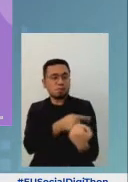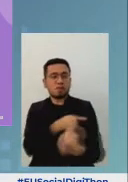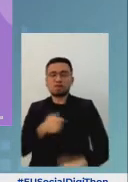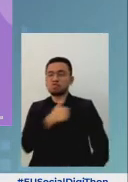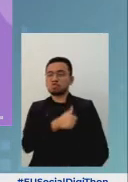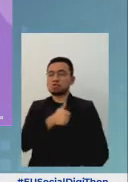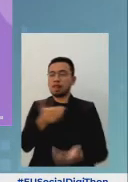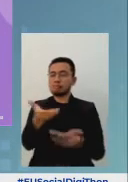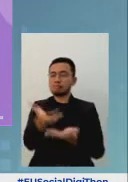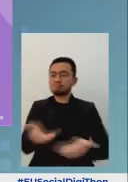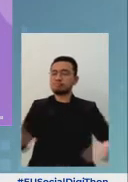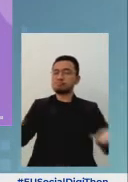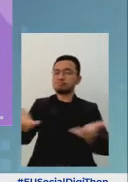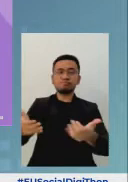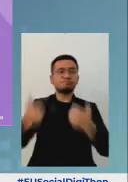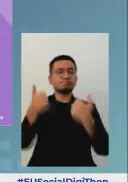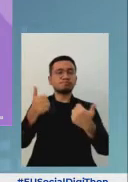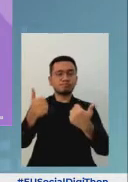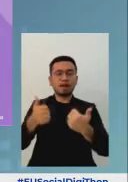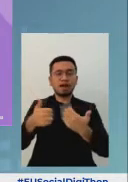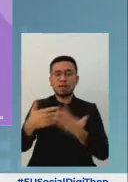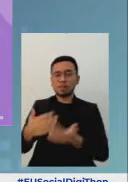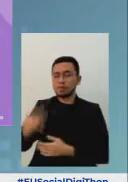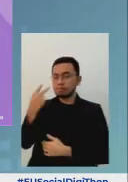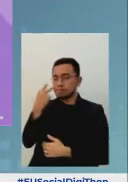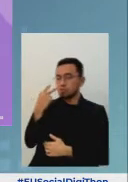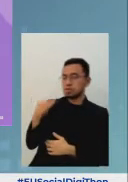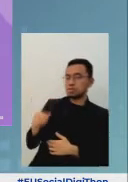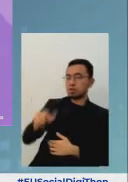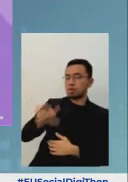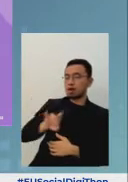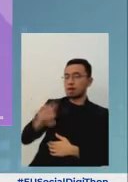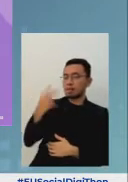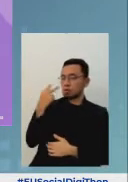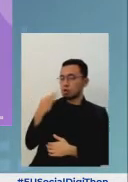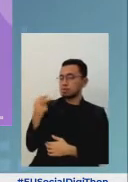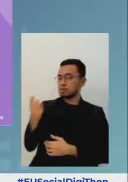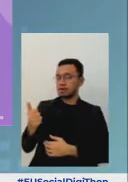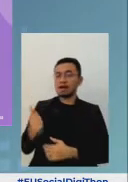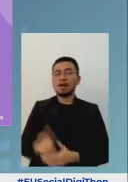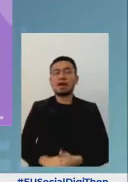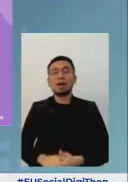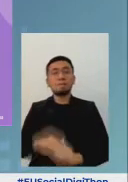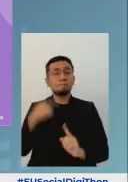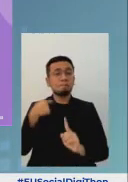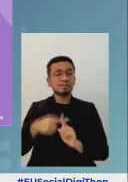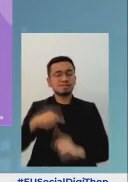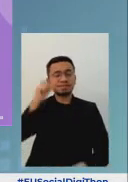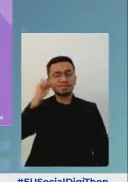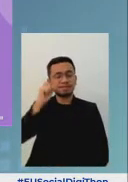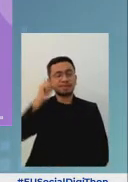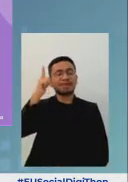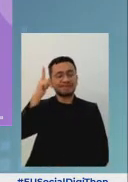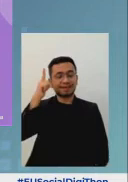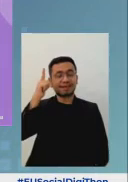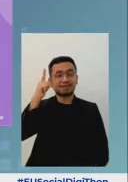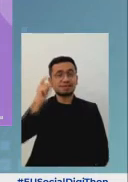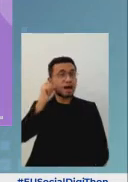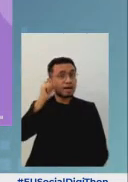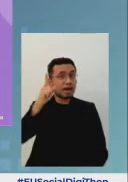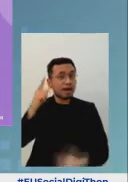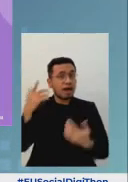baik lagi, bisa berempati kepada orang lain ya, dan betul-betul menyadari apa sebetulnya